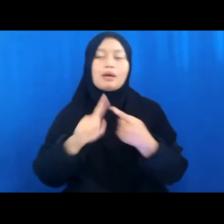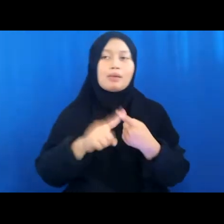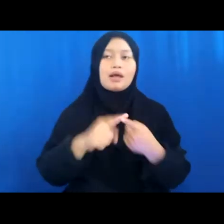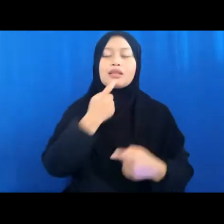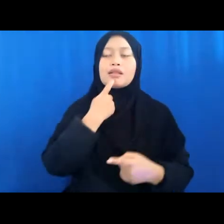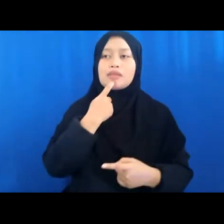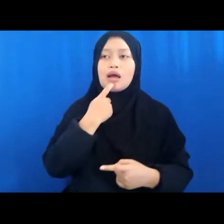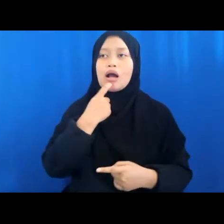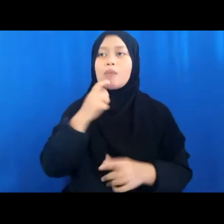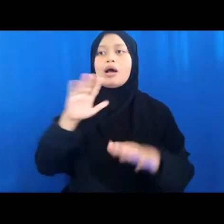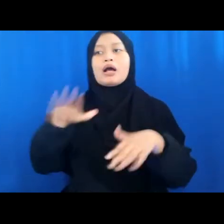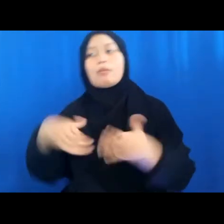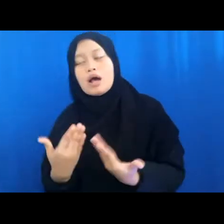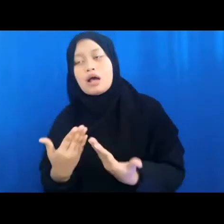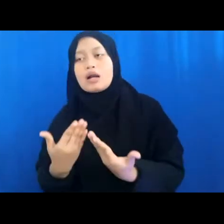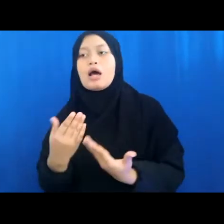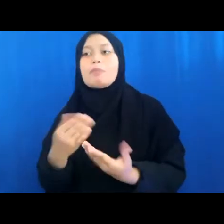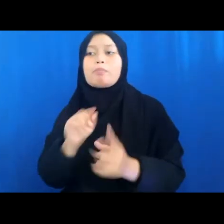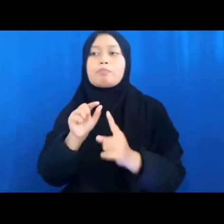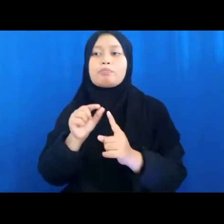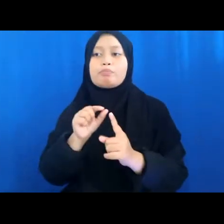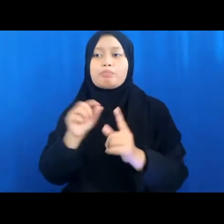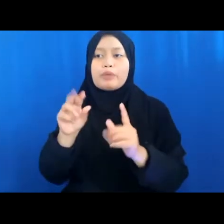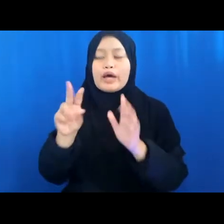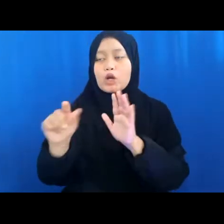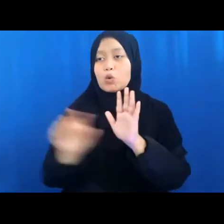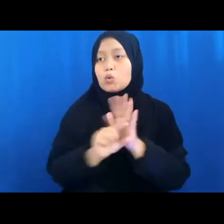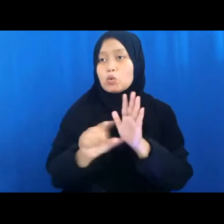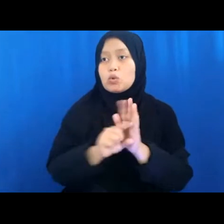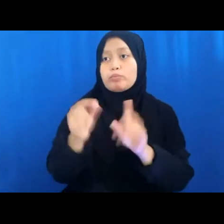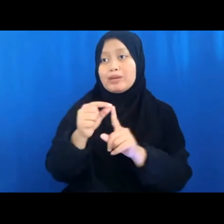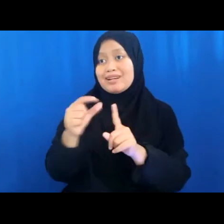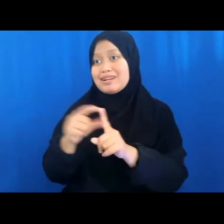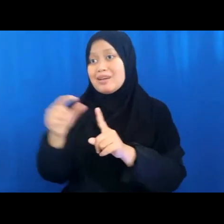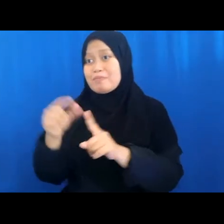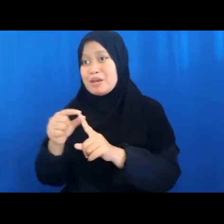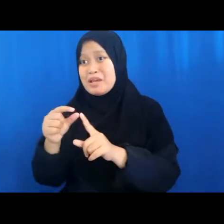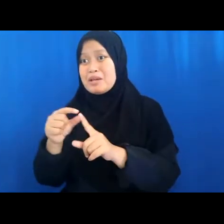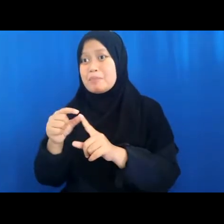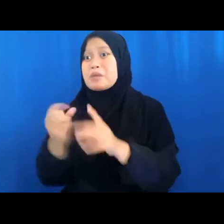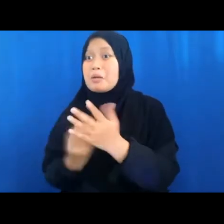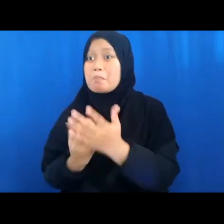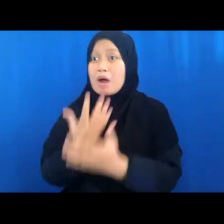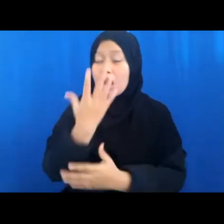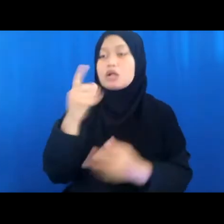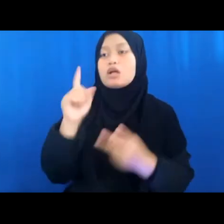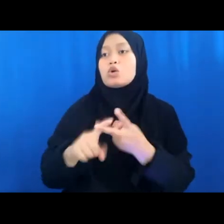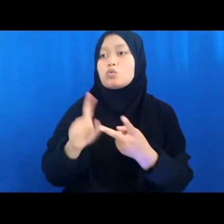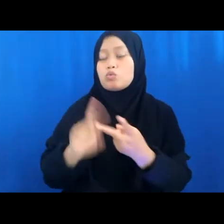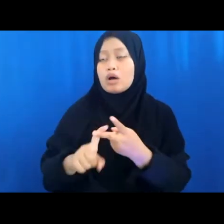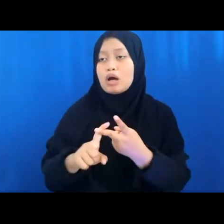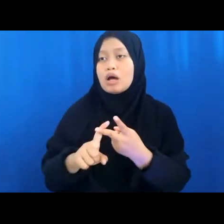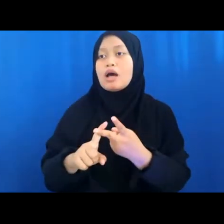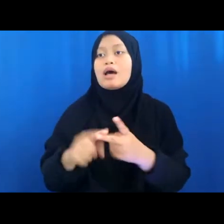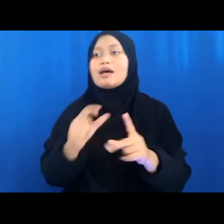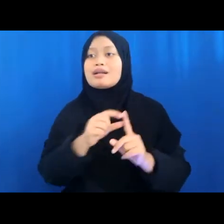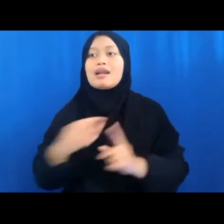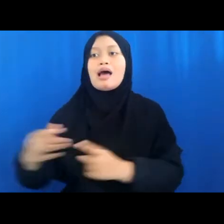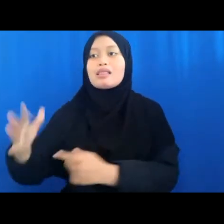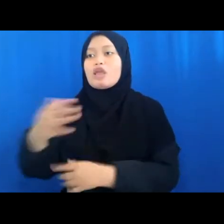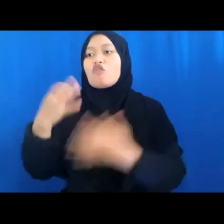undang-undang perlindungan data pribadi besok kita akan bicara seri kedua data flow with trust dalam konteks